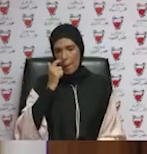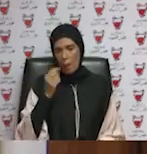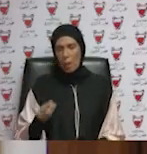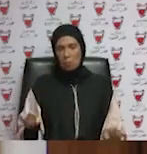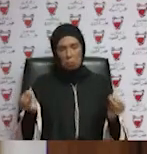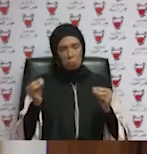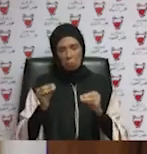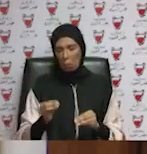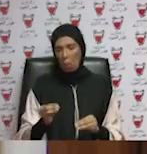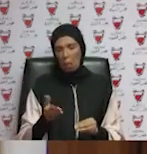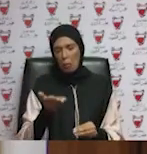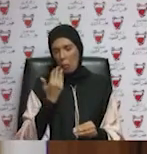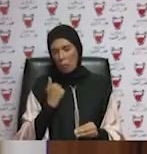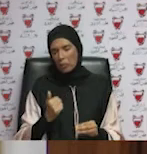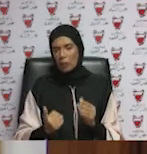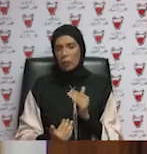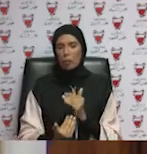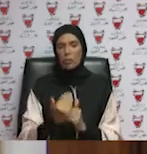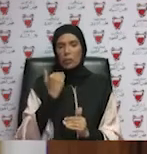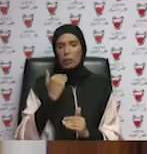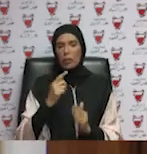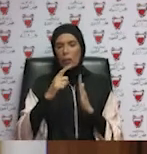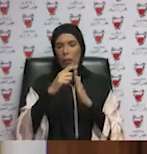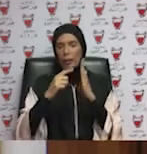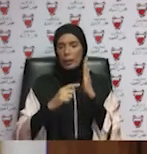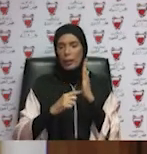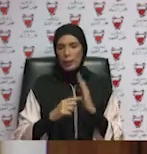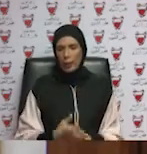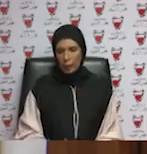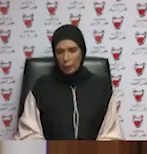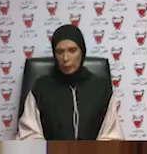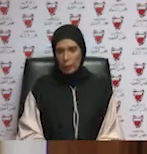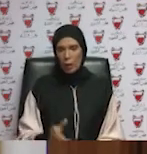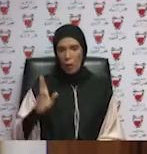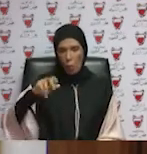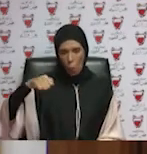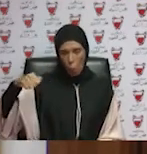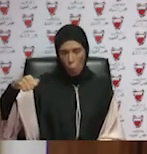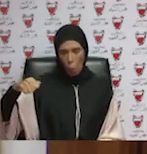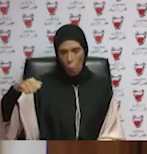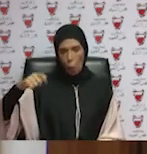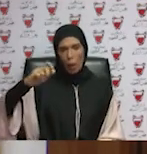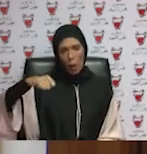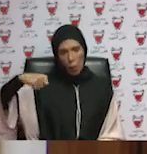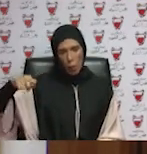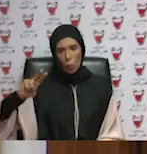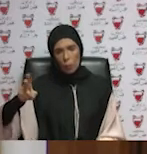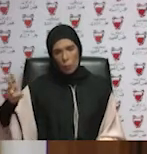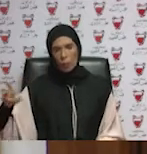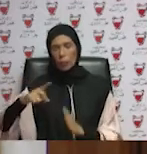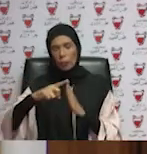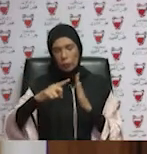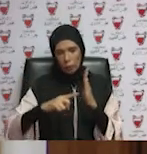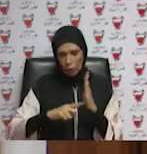تضيف جديدا بالنسبة للقانون، بمعنى أن الجهات المعنية الأخرى كما قلنا قوانينها سواء